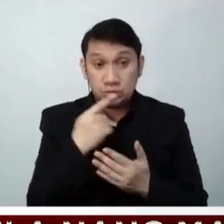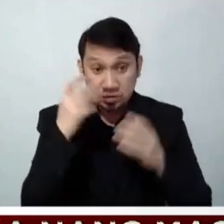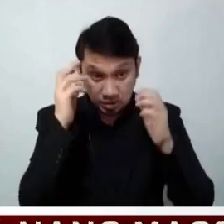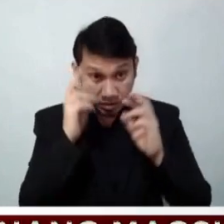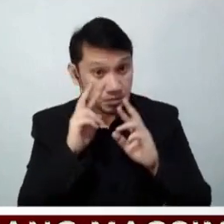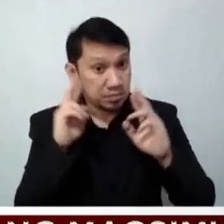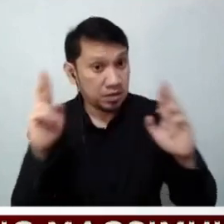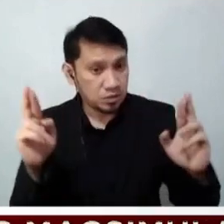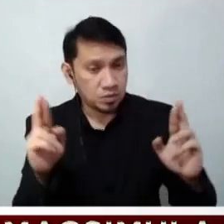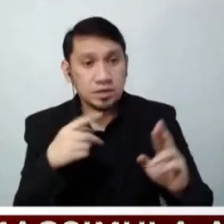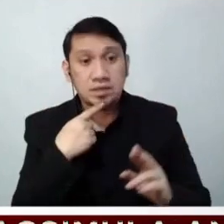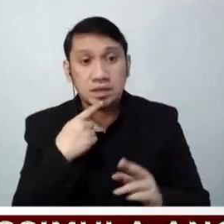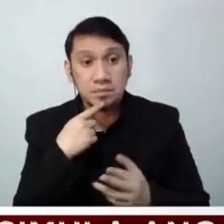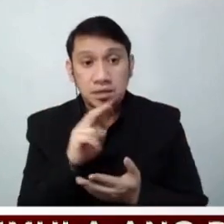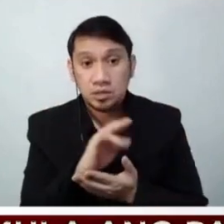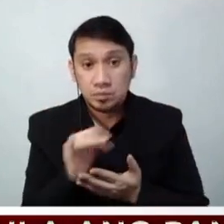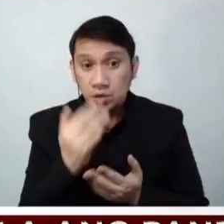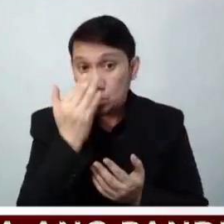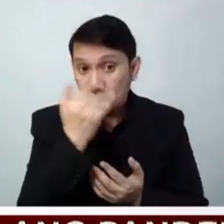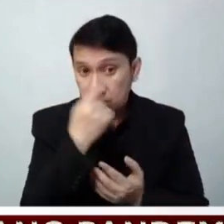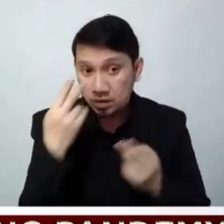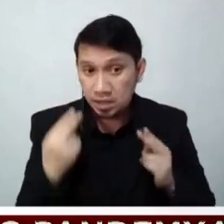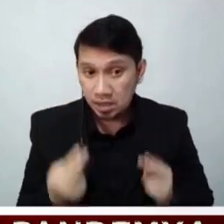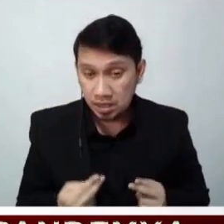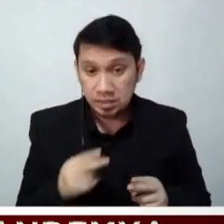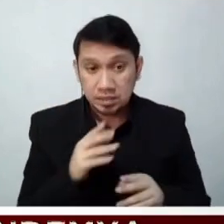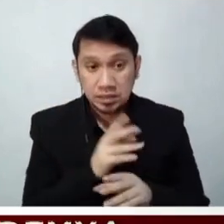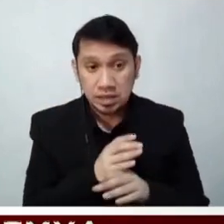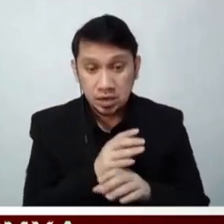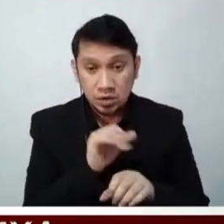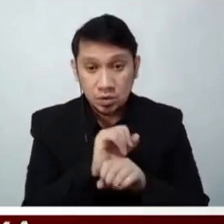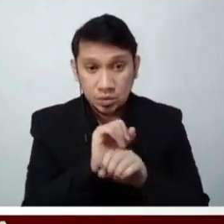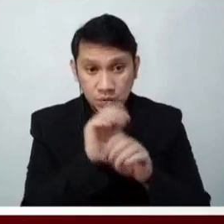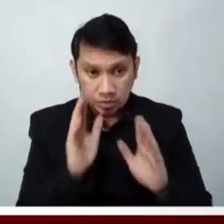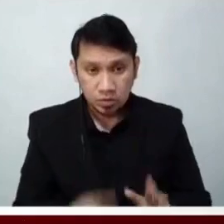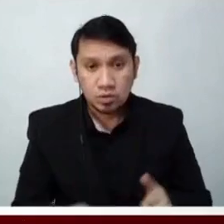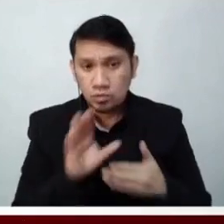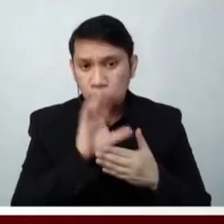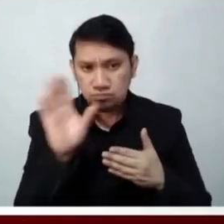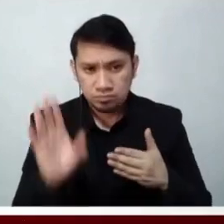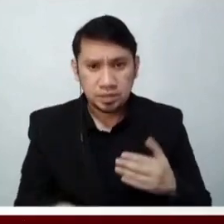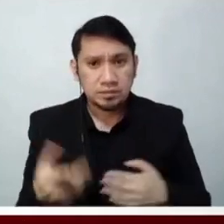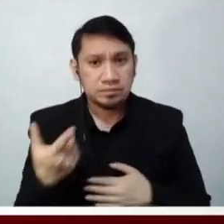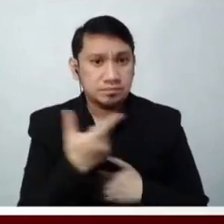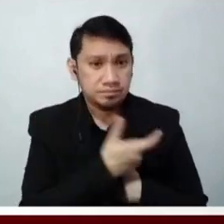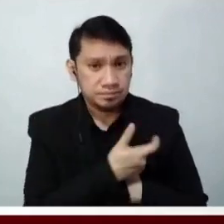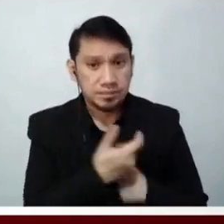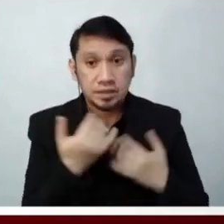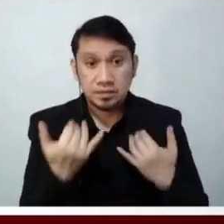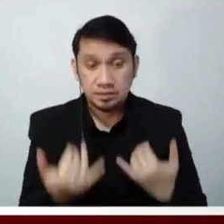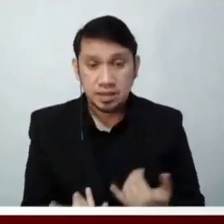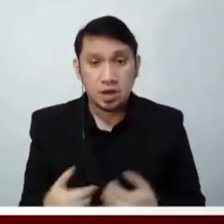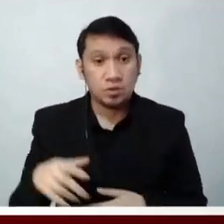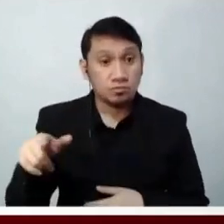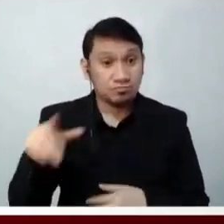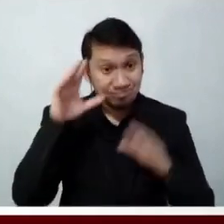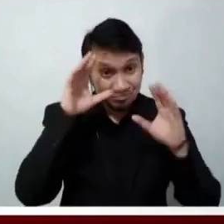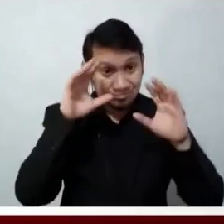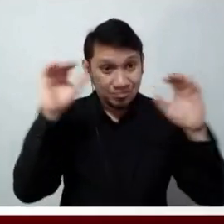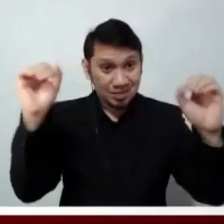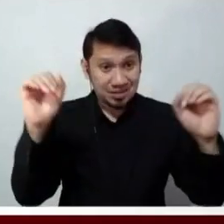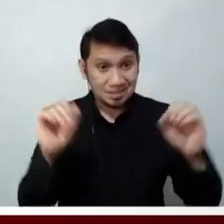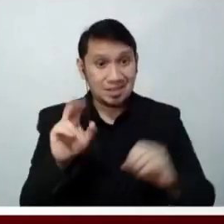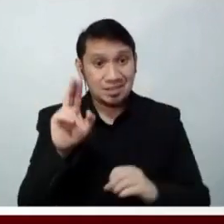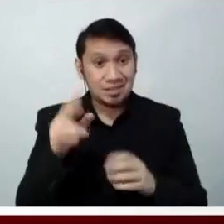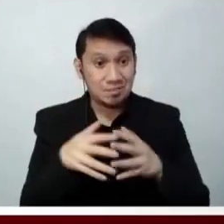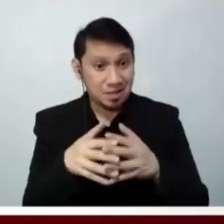de Blasio dahil marami ng healthcare workers sa lungsod ang bakunado. Tumanggap na ng booster shot si US President